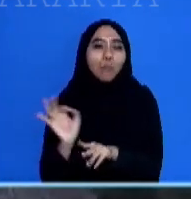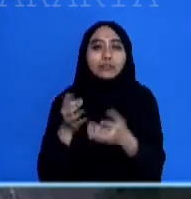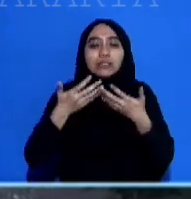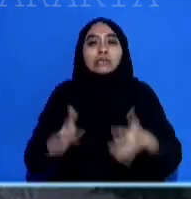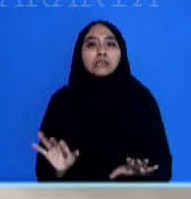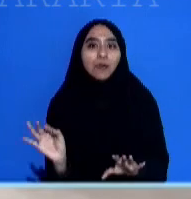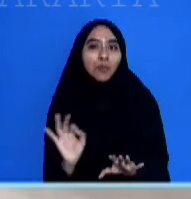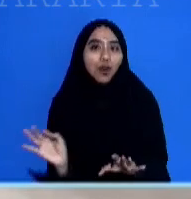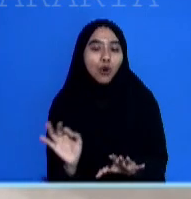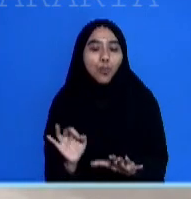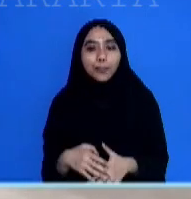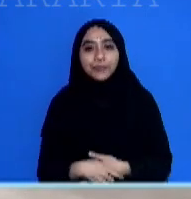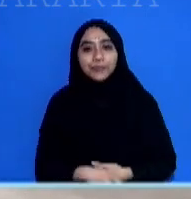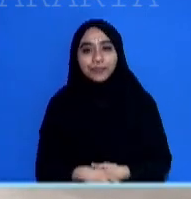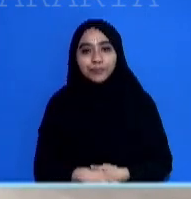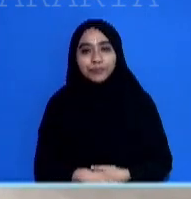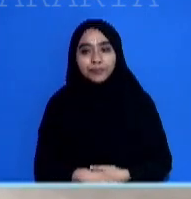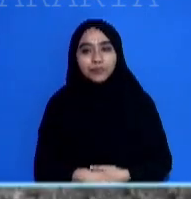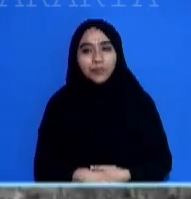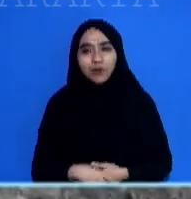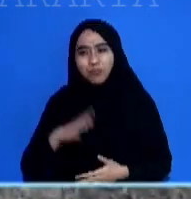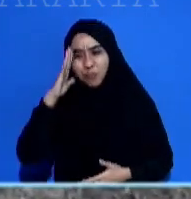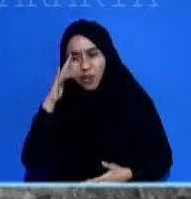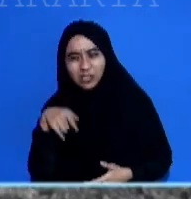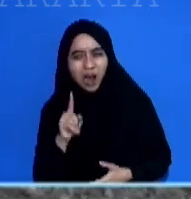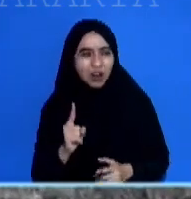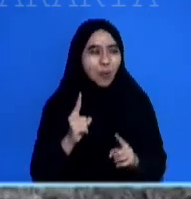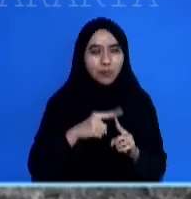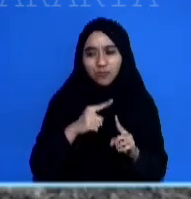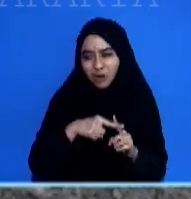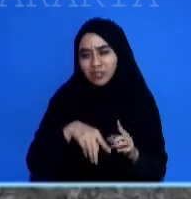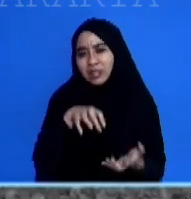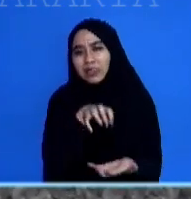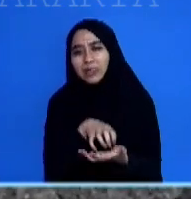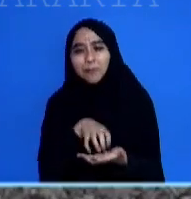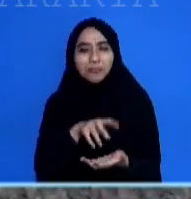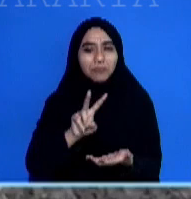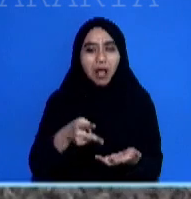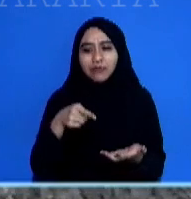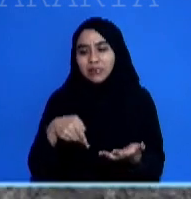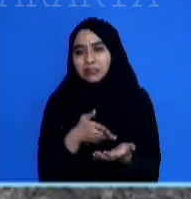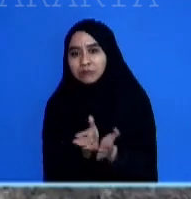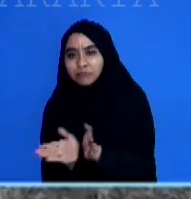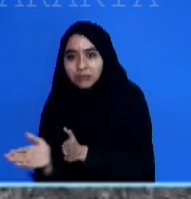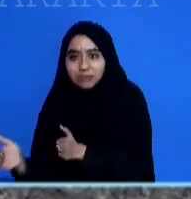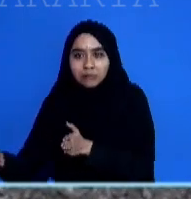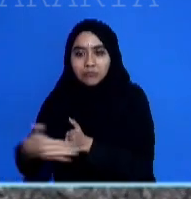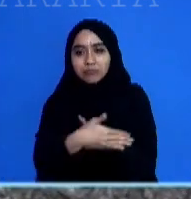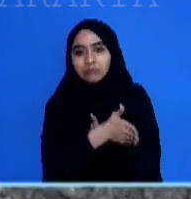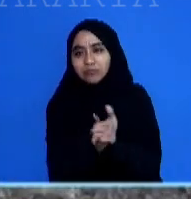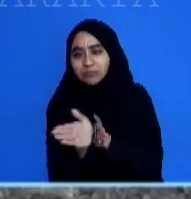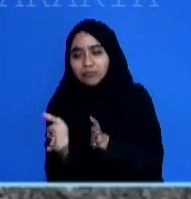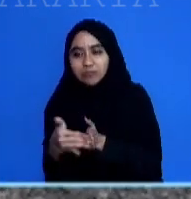pengocoran karena itu kepolisian akan menempatkan petugas pada ruas yang mengharuskan pengendara berjalan zigzak guna memberikan tanda untuk